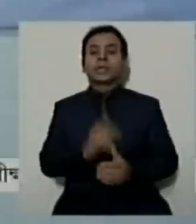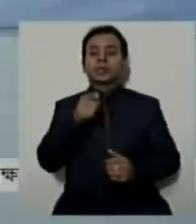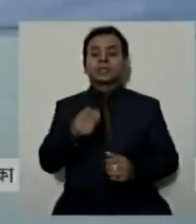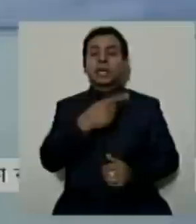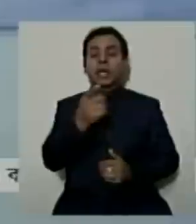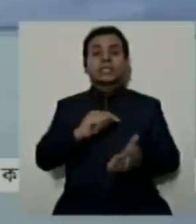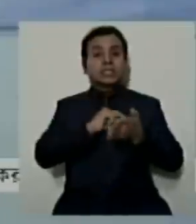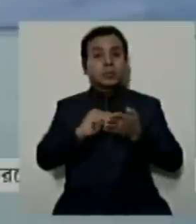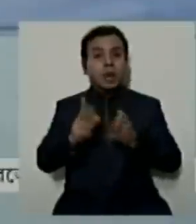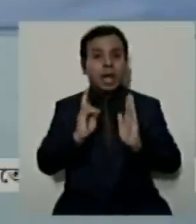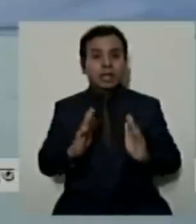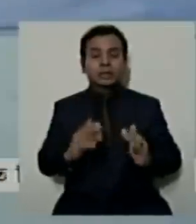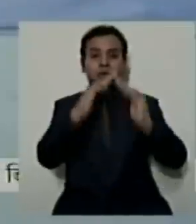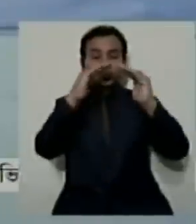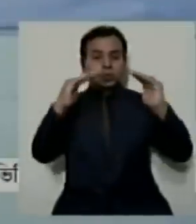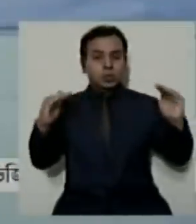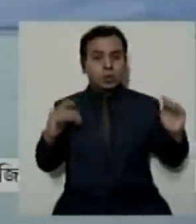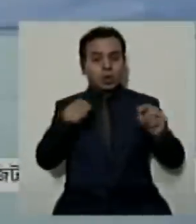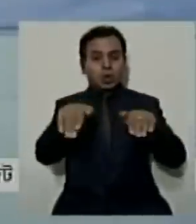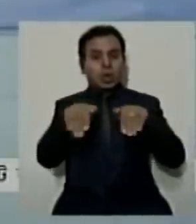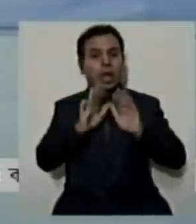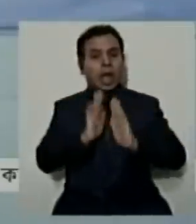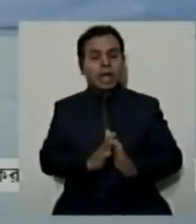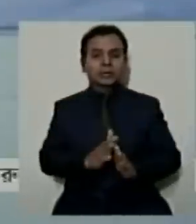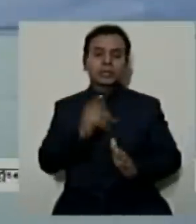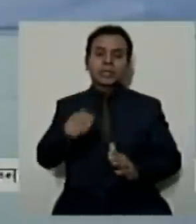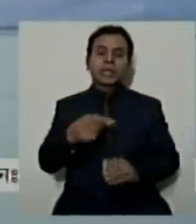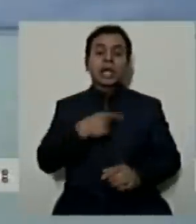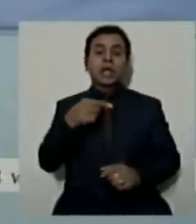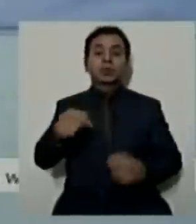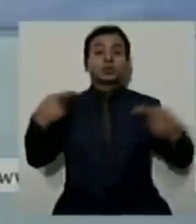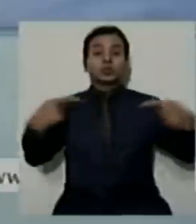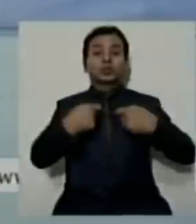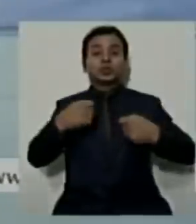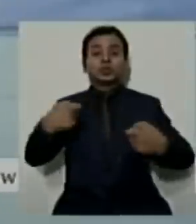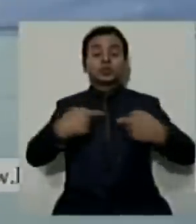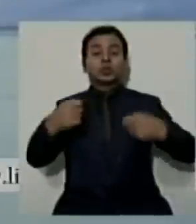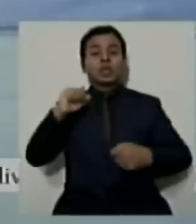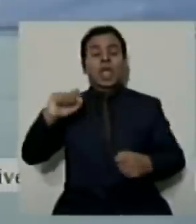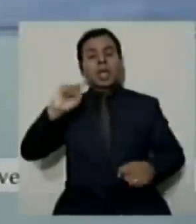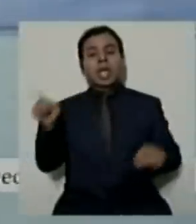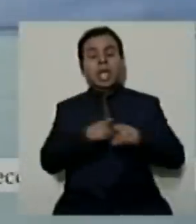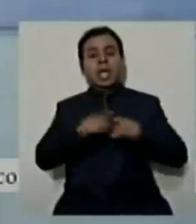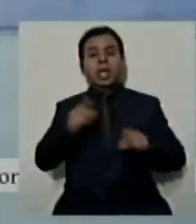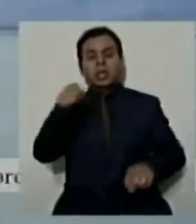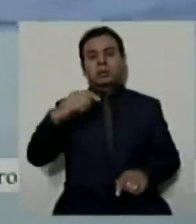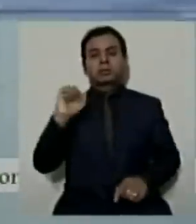যোদ্ধা। সবাইকে ধন্যবাদ জানাই, অভিনন্দন জানাই যে আপনারা এই যুদ্ধের শরীক হয়েছেন যার যার অবস্থান